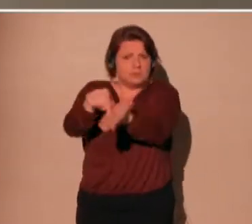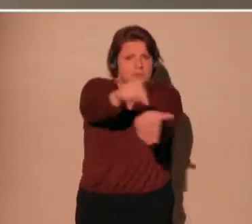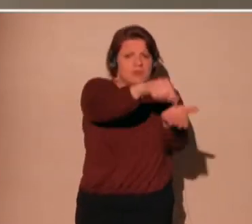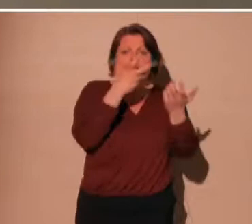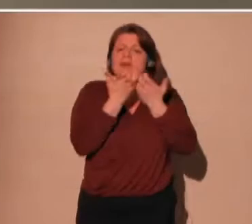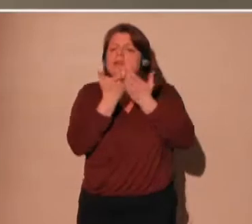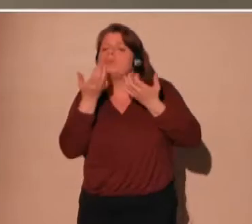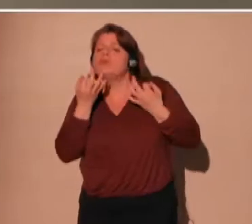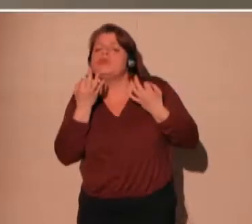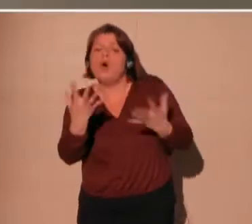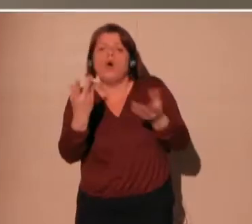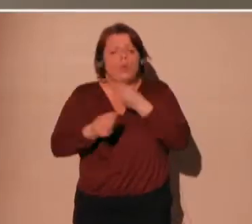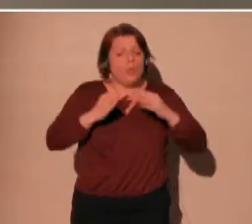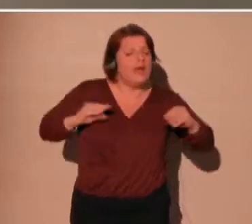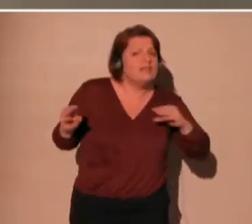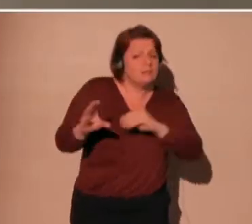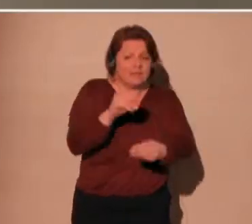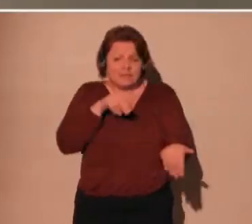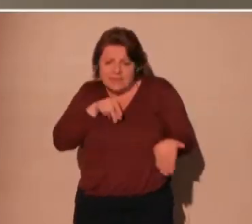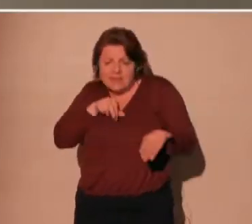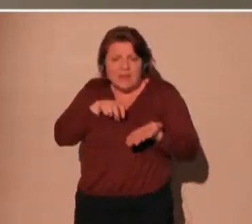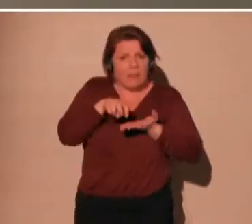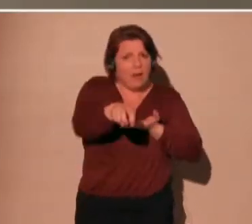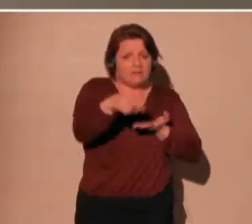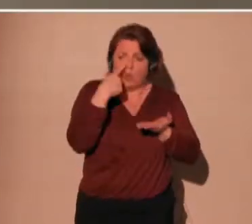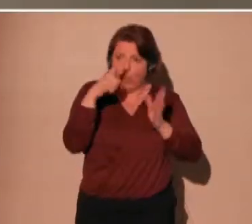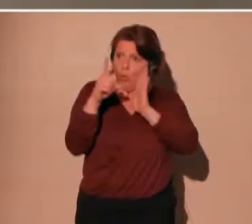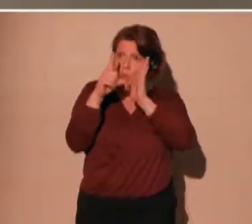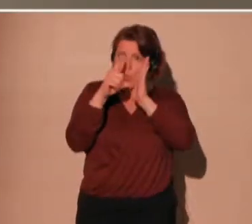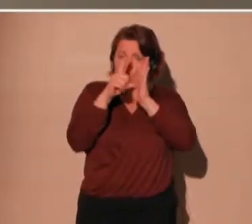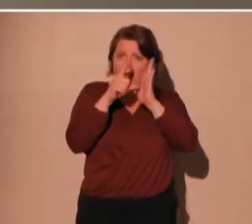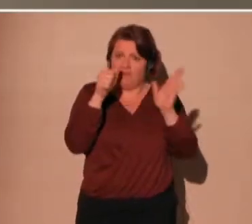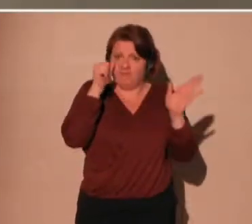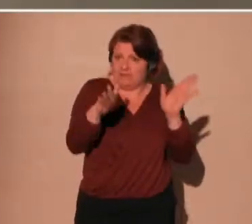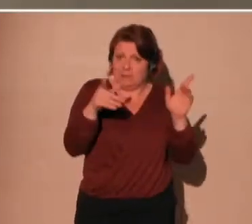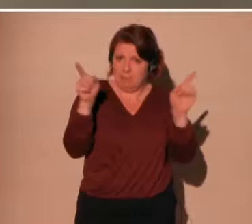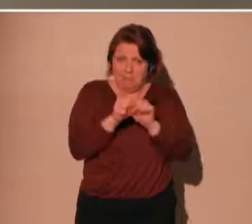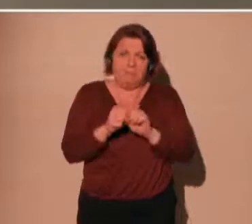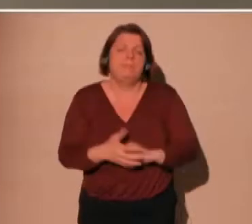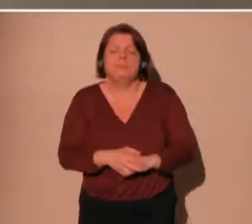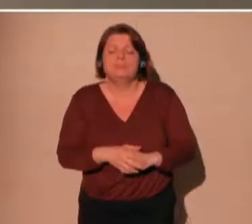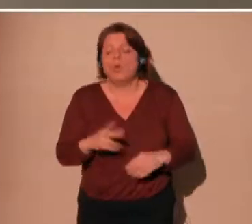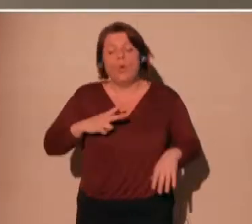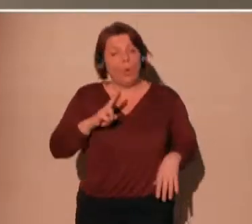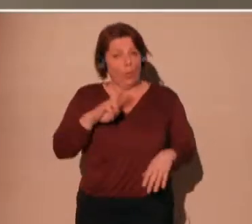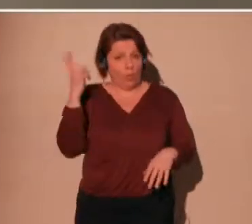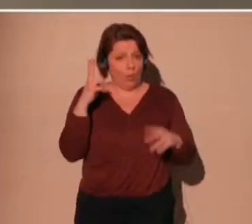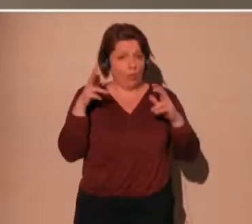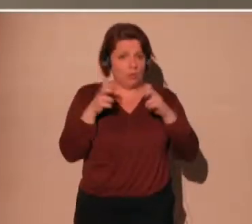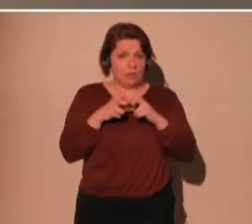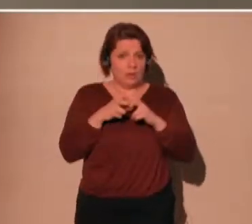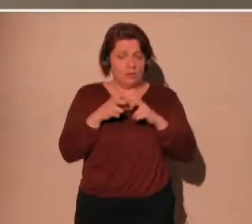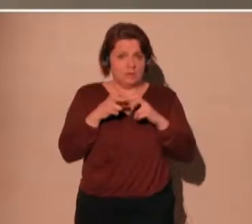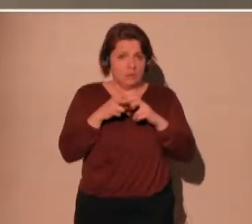le temps ou dans l'espace, ce sont les mêmes lois qui s'appliquent. Il y a un autre exemple que